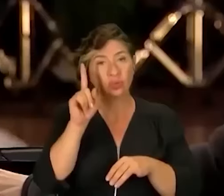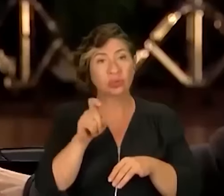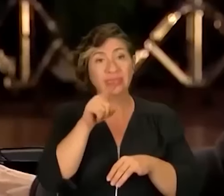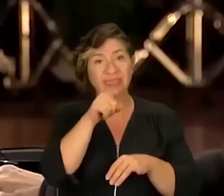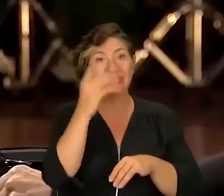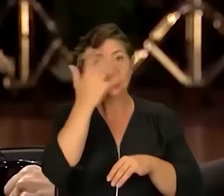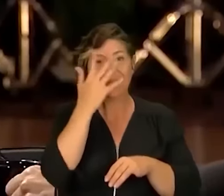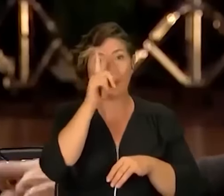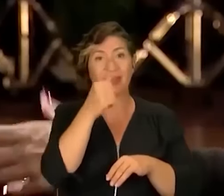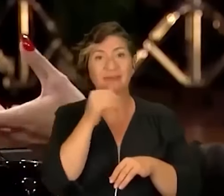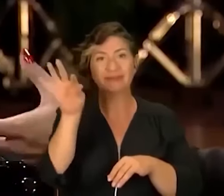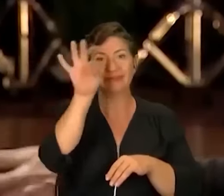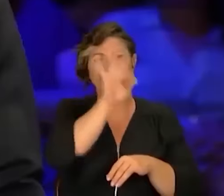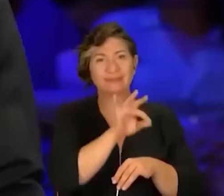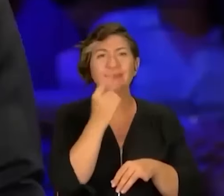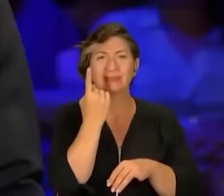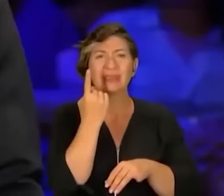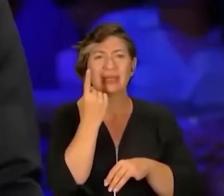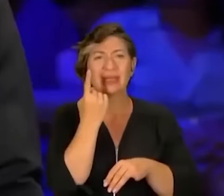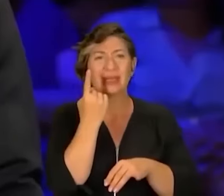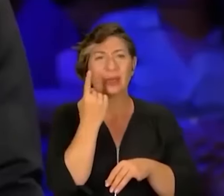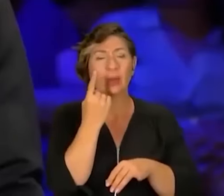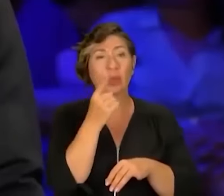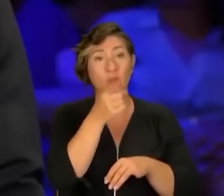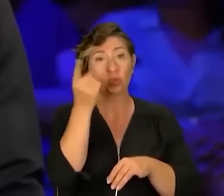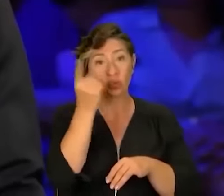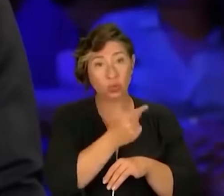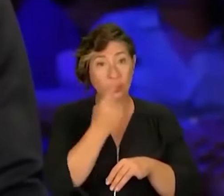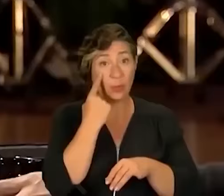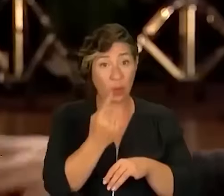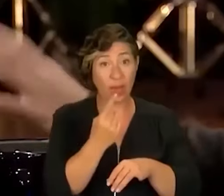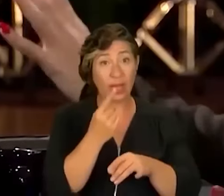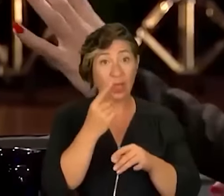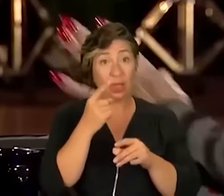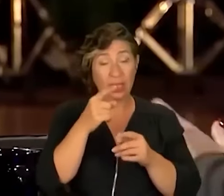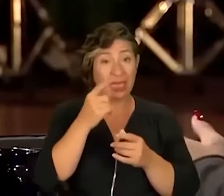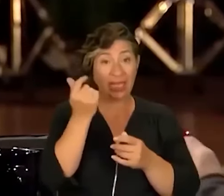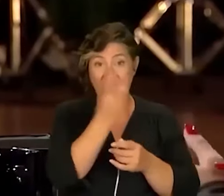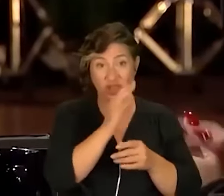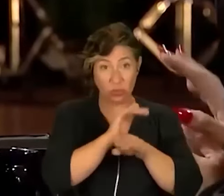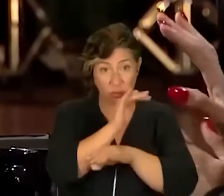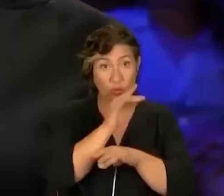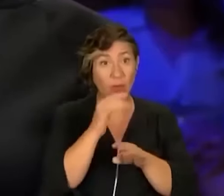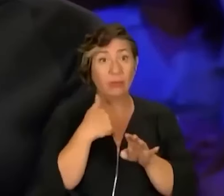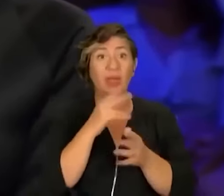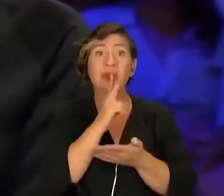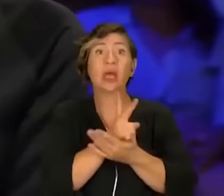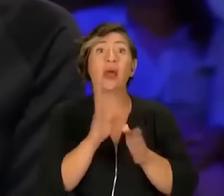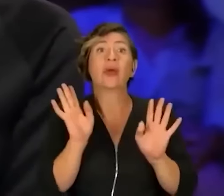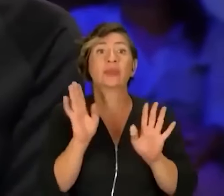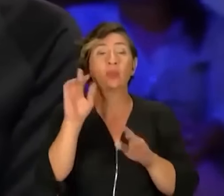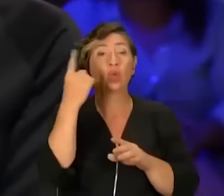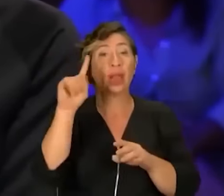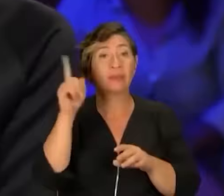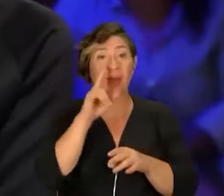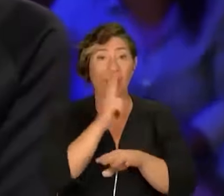mı falan siz de siyahi bir tane var bizde tane kullan yani bunu bir yüzdeyle mi yapıyorsunuz yani nüfusa oranı açısından mı yapıyorsunuz onu ben